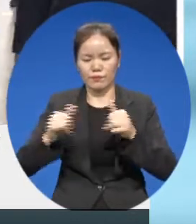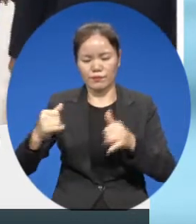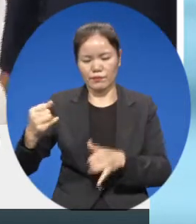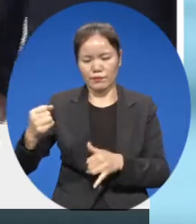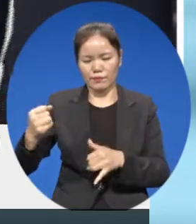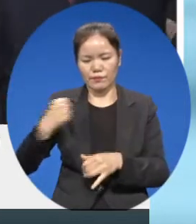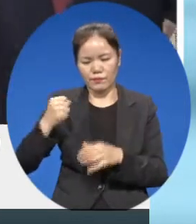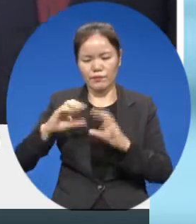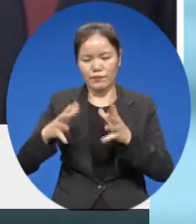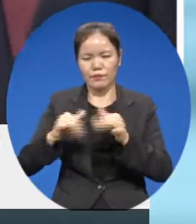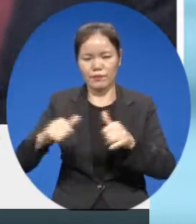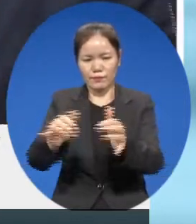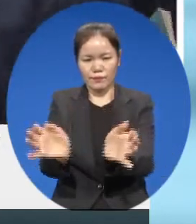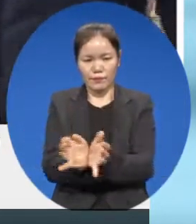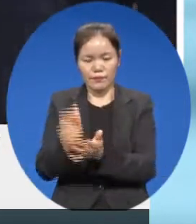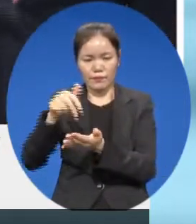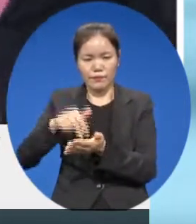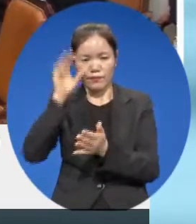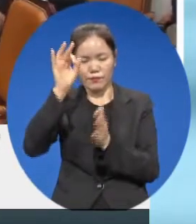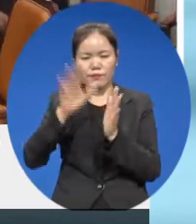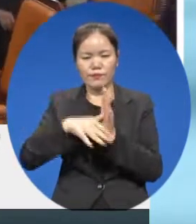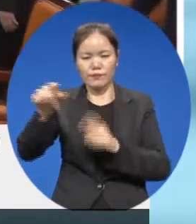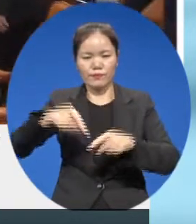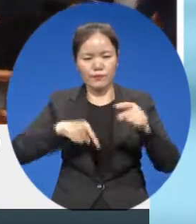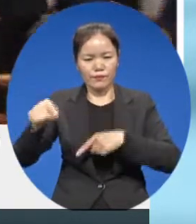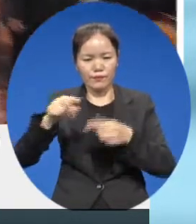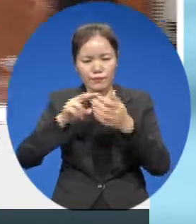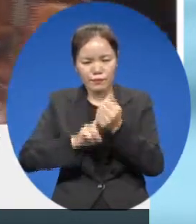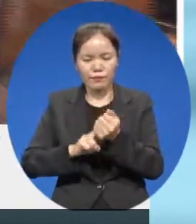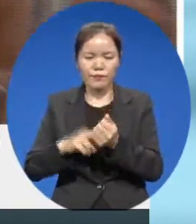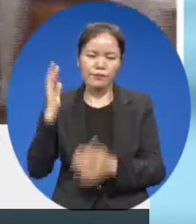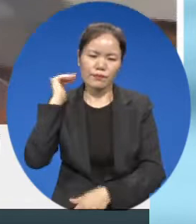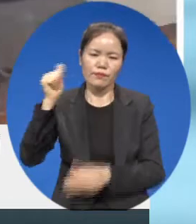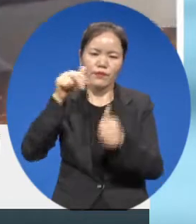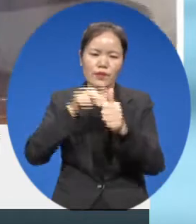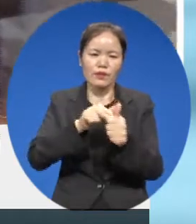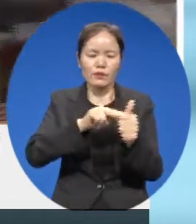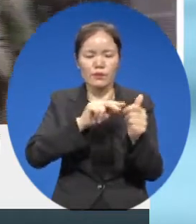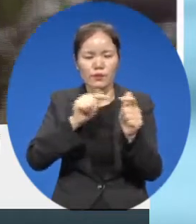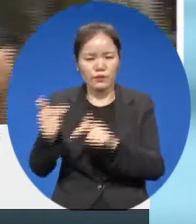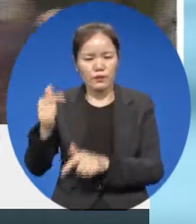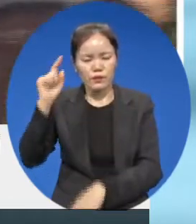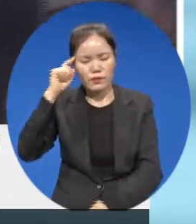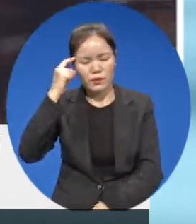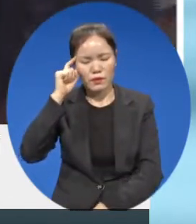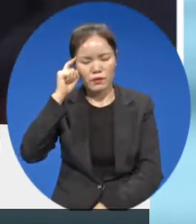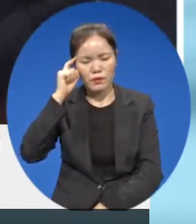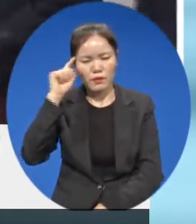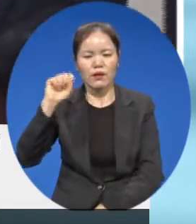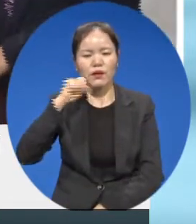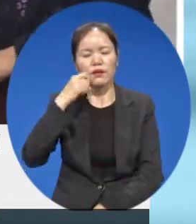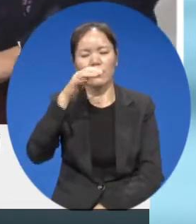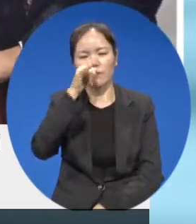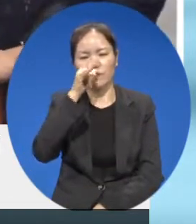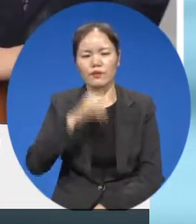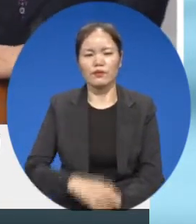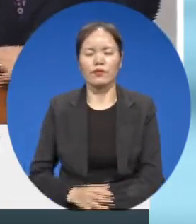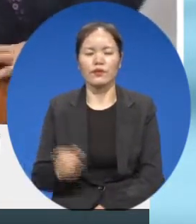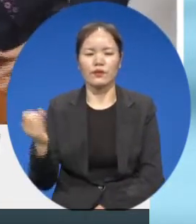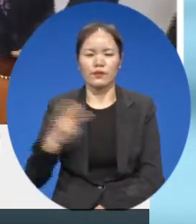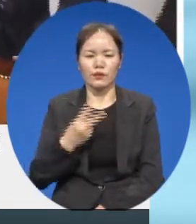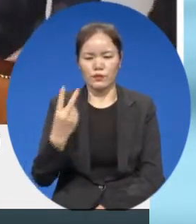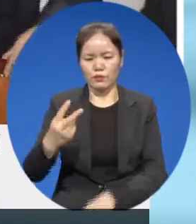이미 본인들의 어떤 정치적 그 잠재적인 어떤 대권 후보 이렇게 인식하기 에는 한계가 있구요 또 하나는 국민의 이미나